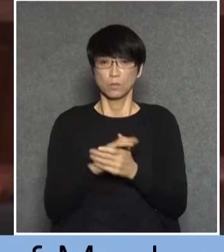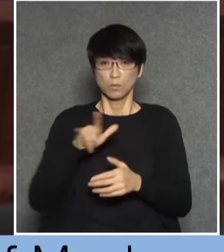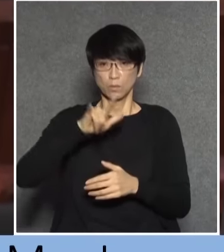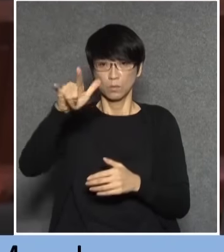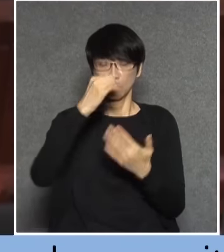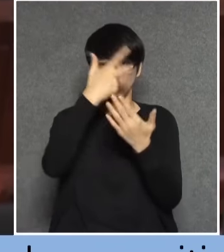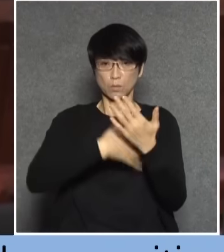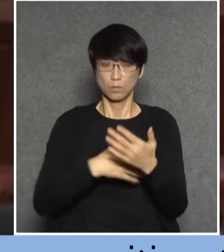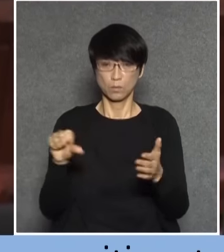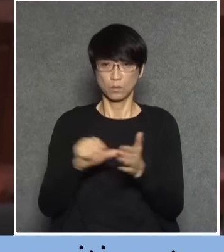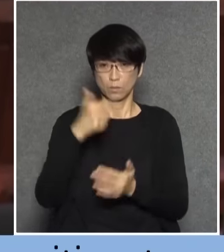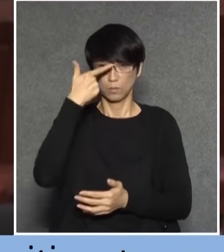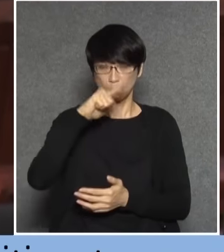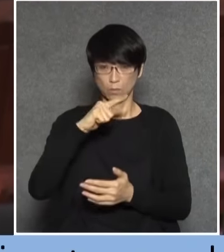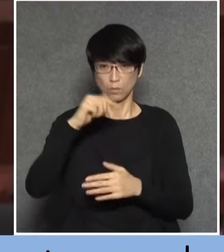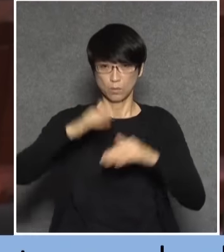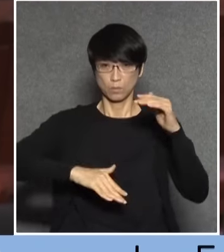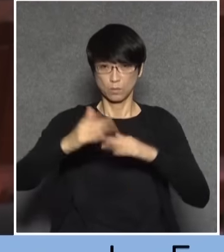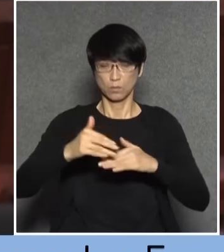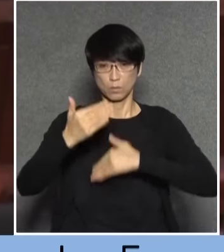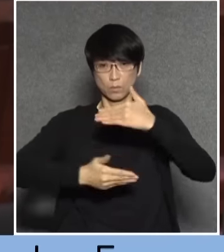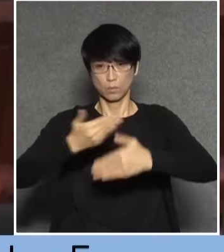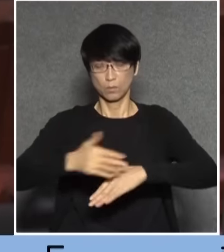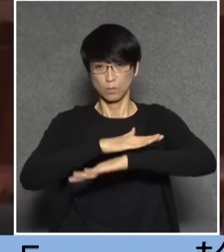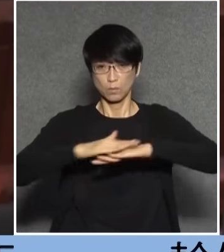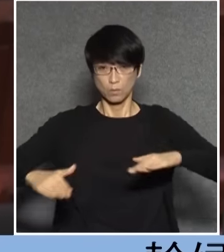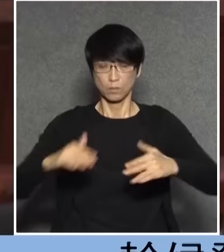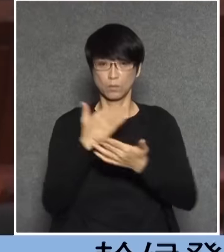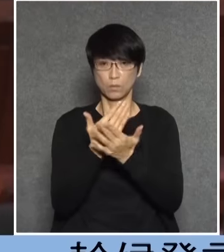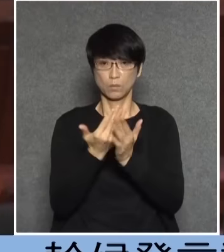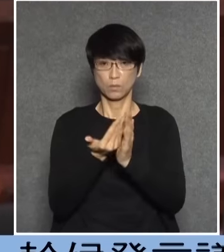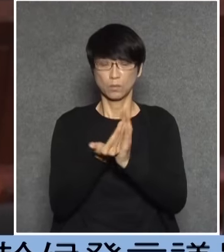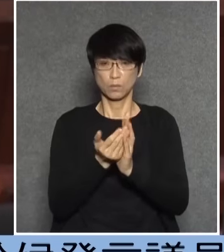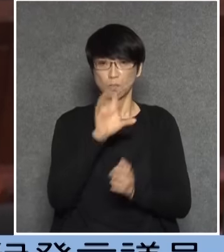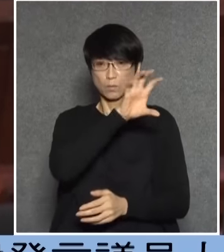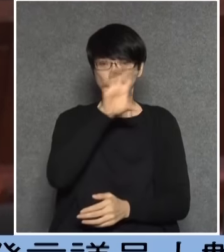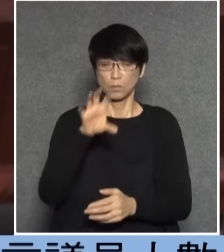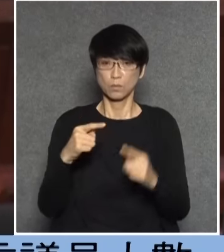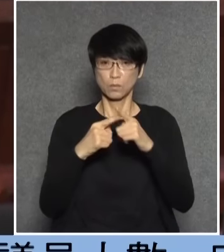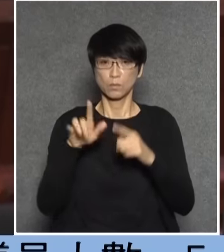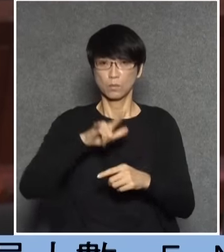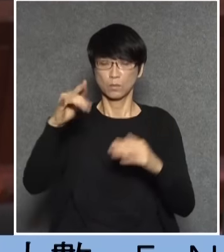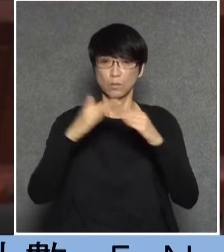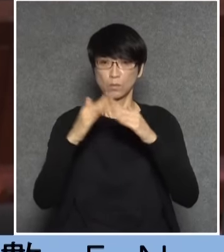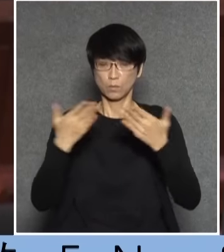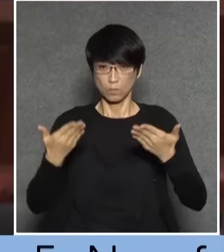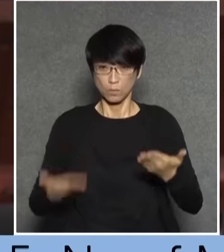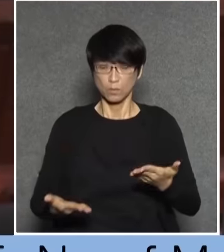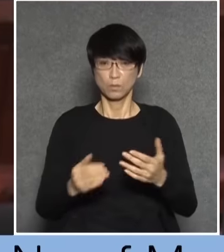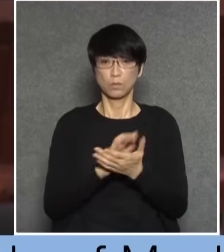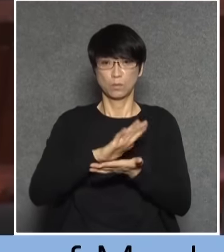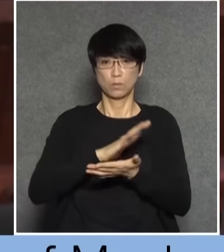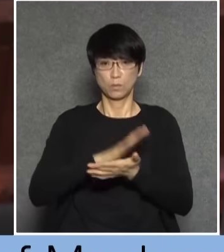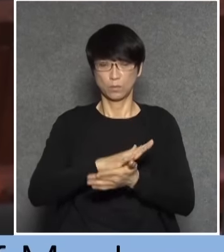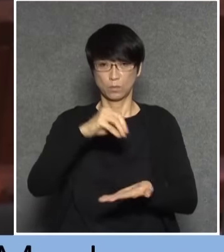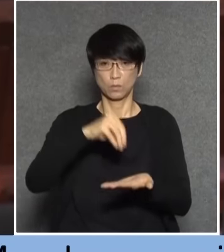的最新技術、運作及安全準則，以及參考民航處現有空管系統的運作經驗所制